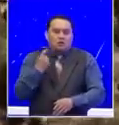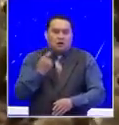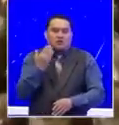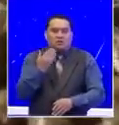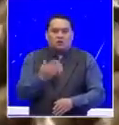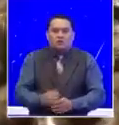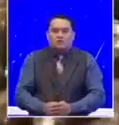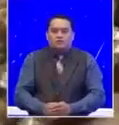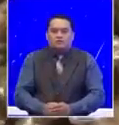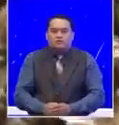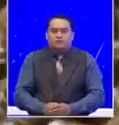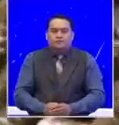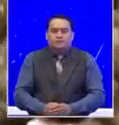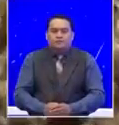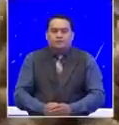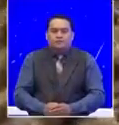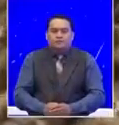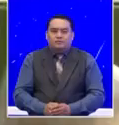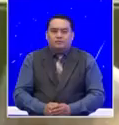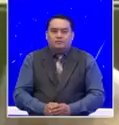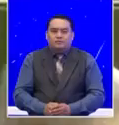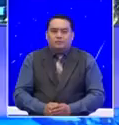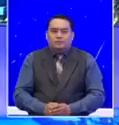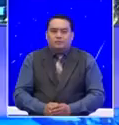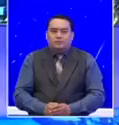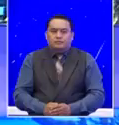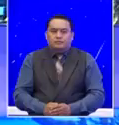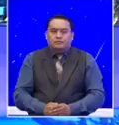чьи поля нуждаются в опылении.